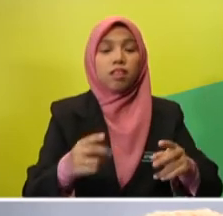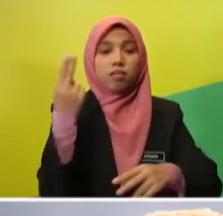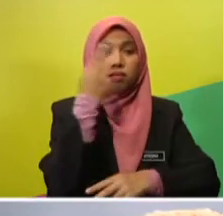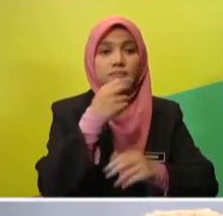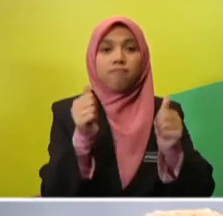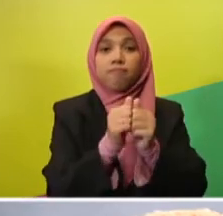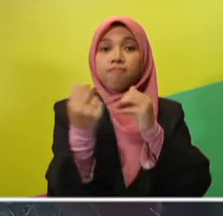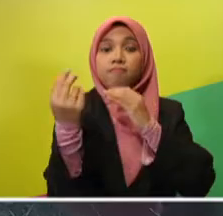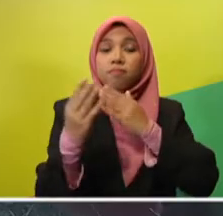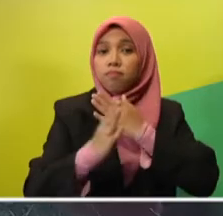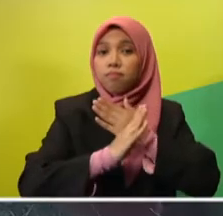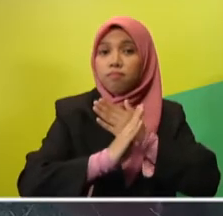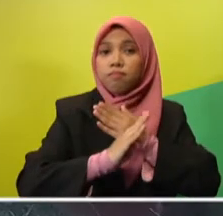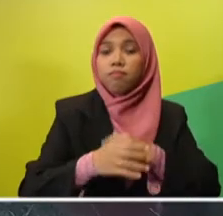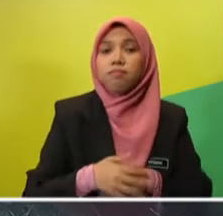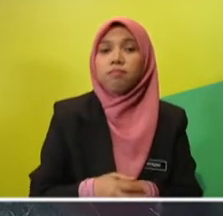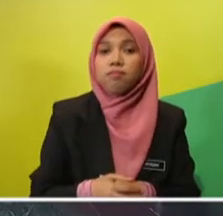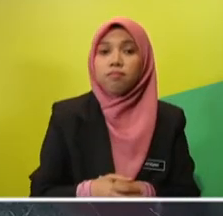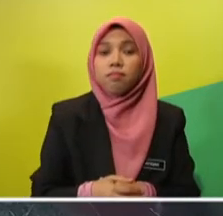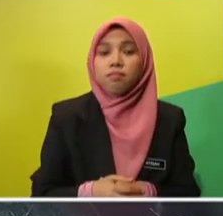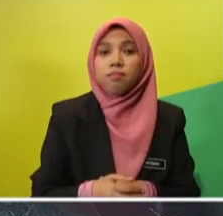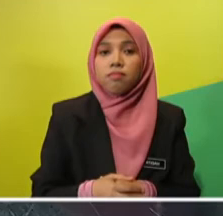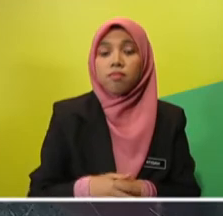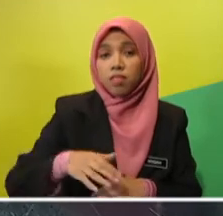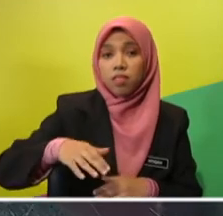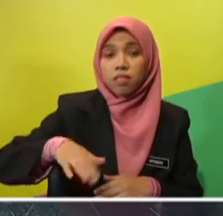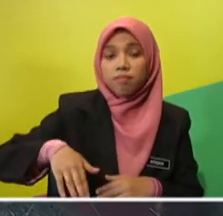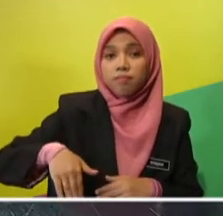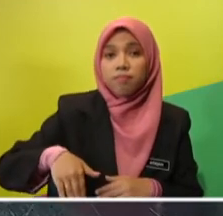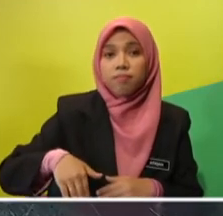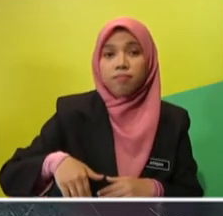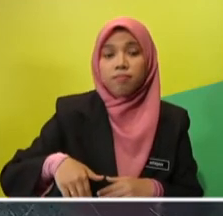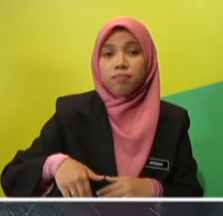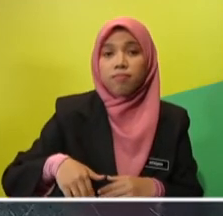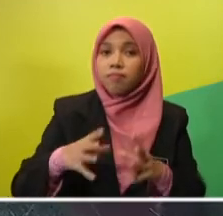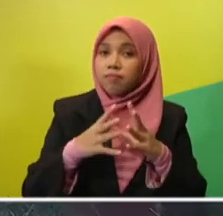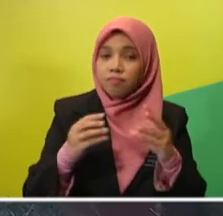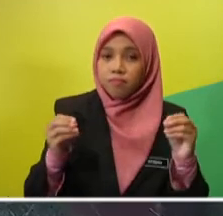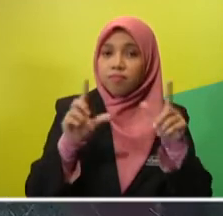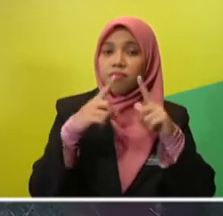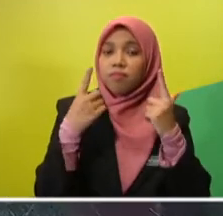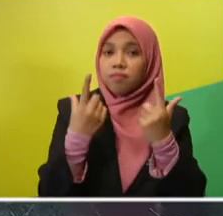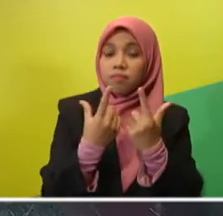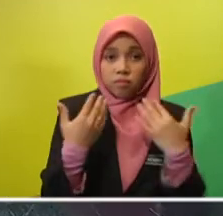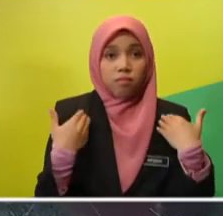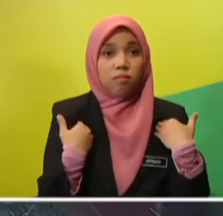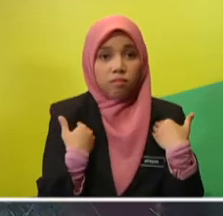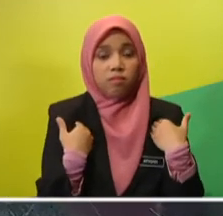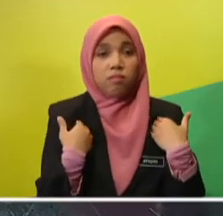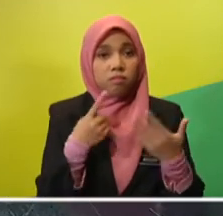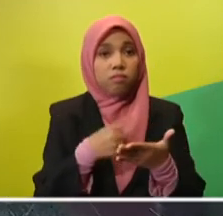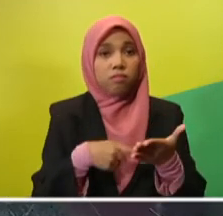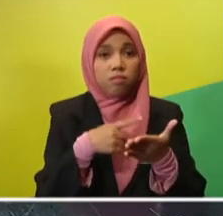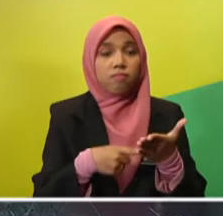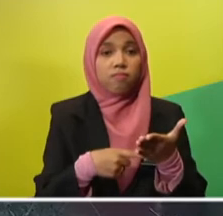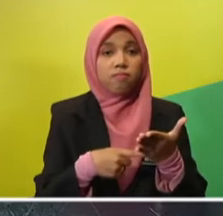Dan pastinya cikgu juga mungkin sebelum mengundurkan diri ada kata-kata nak diberikan kepada penonton kita, terutamanya murid-murid